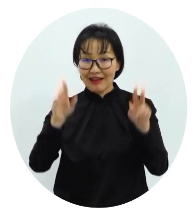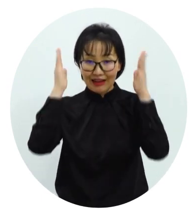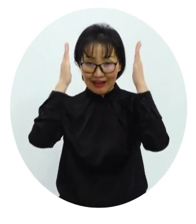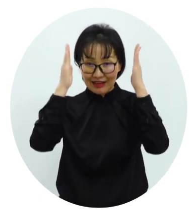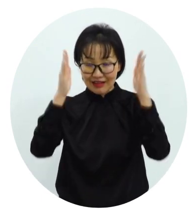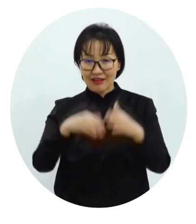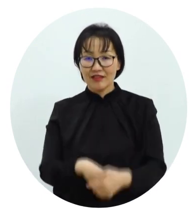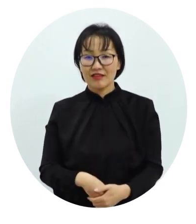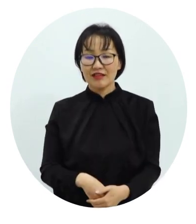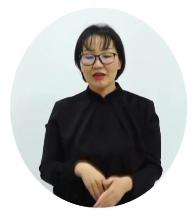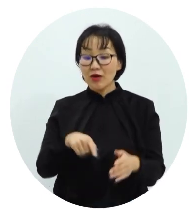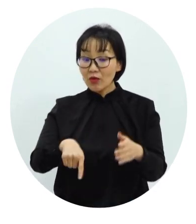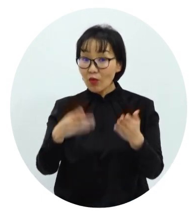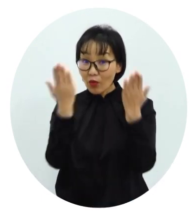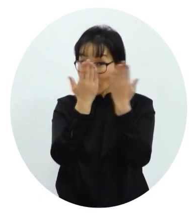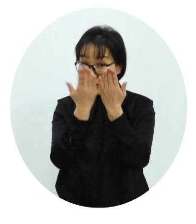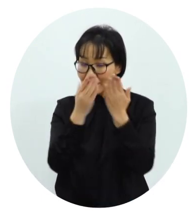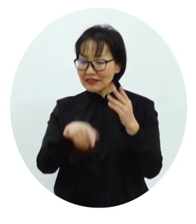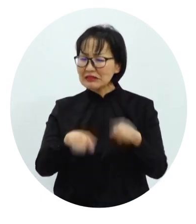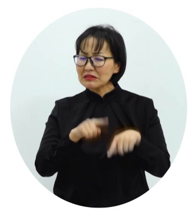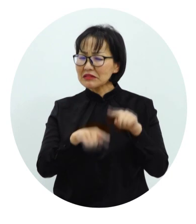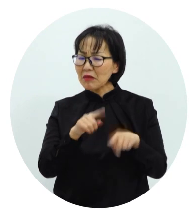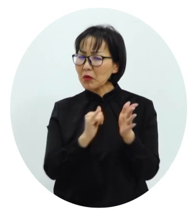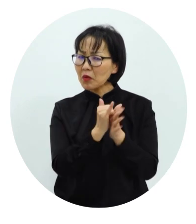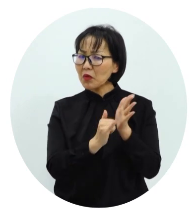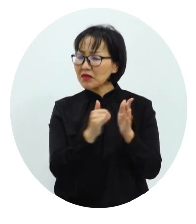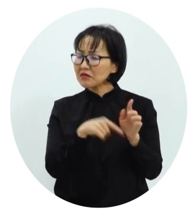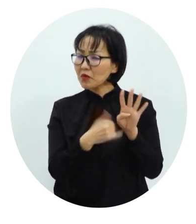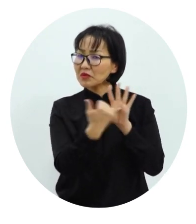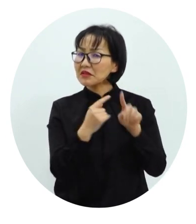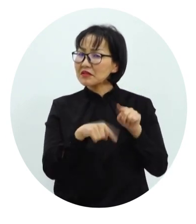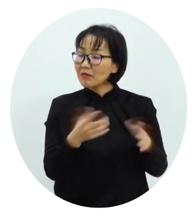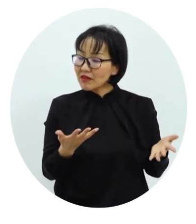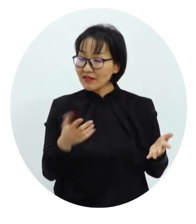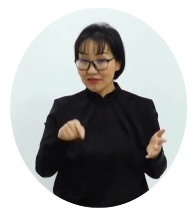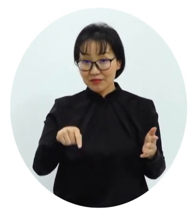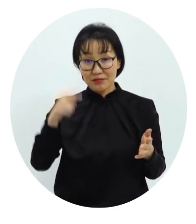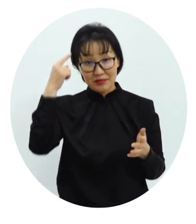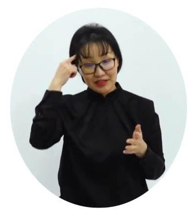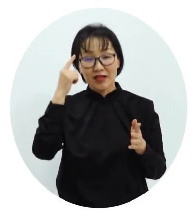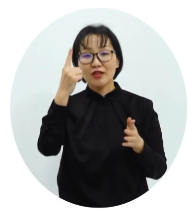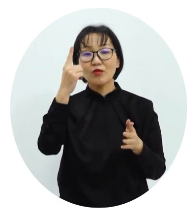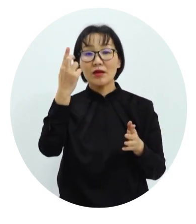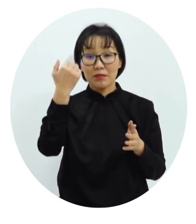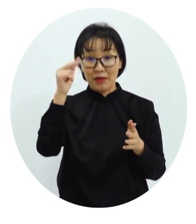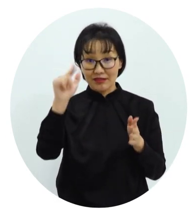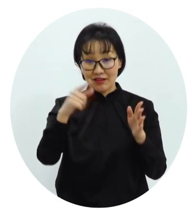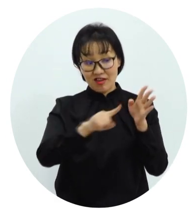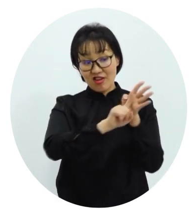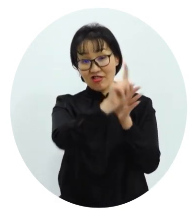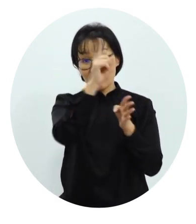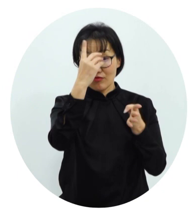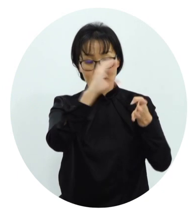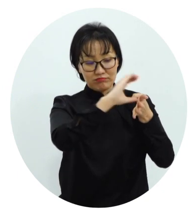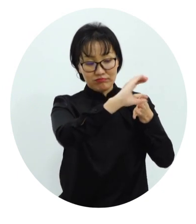мөн уншаад ямар үлрэл вэ гэдгээ бичнэ шүү. Нэгдүгээр бадаг нэг гэж яагаад биччихээрээ. За дахиад